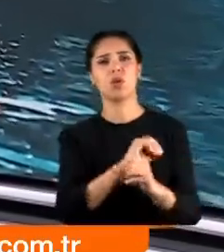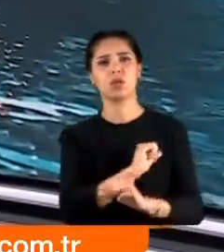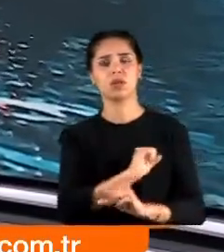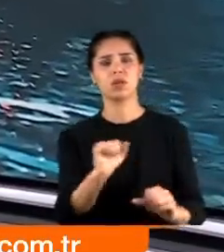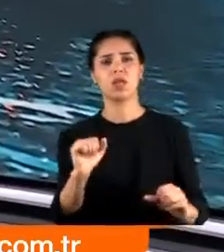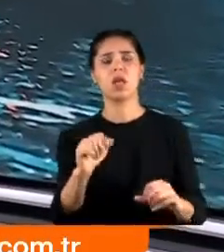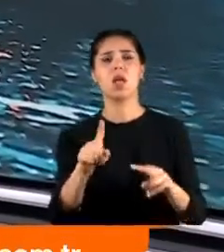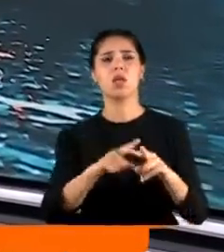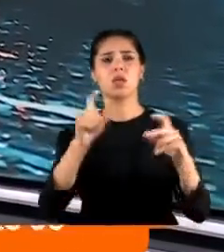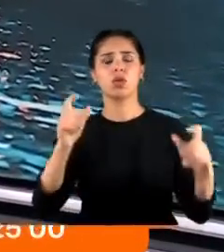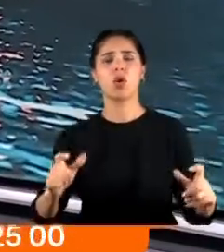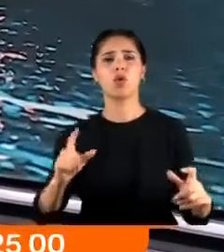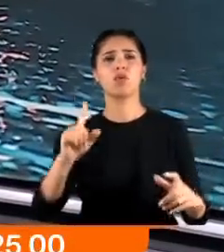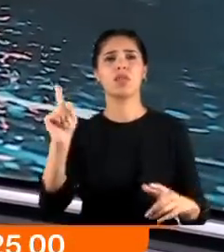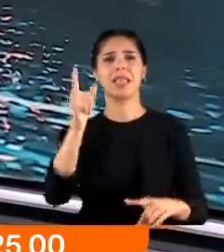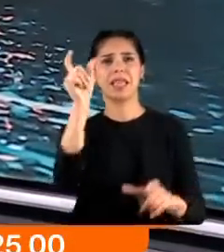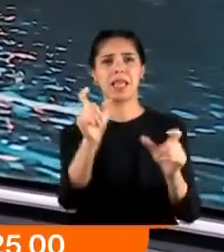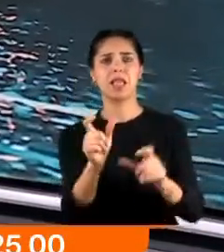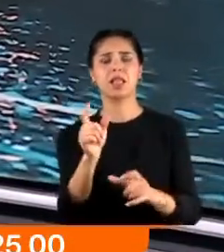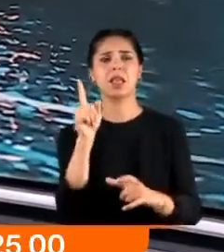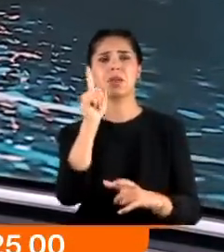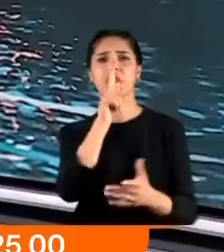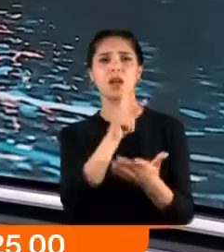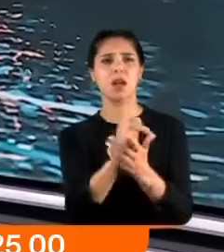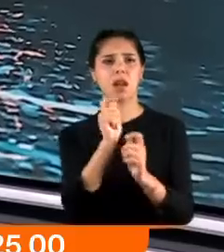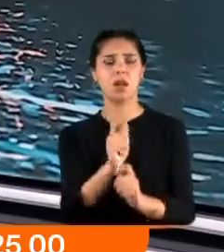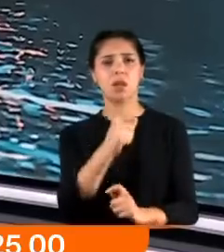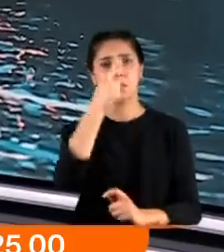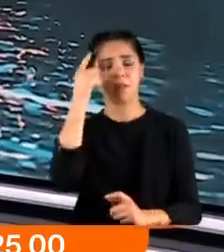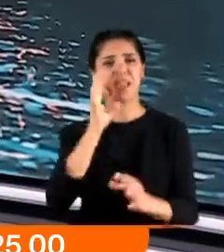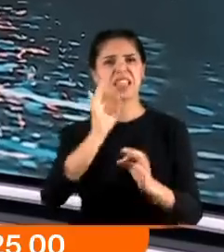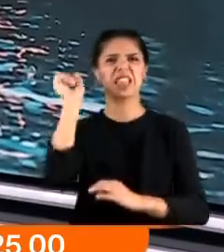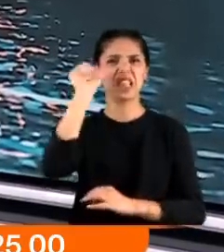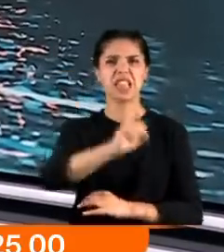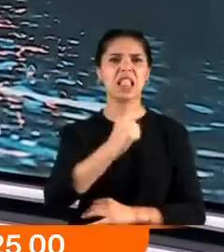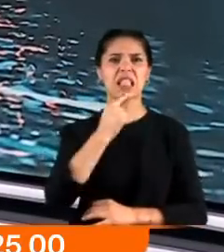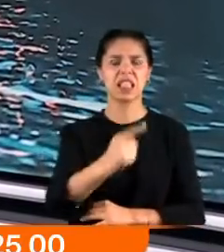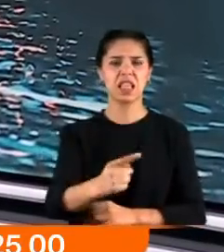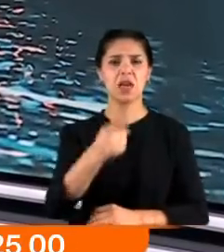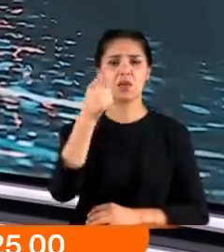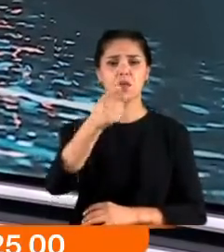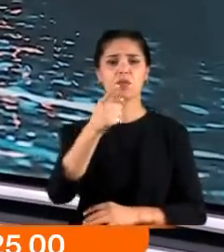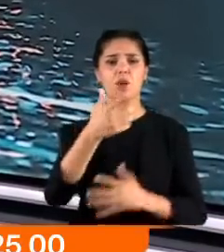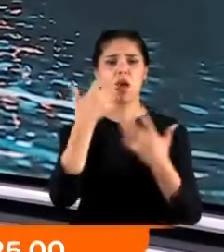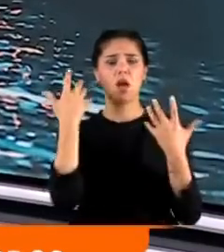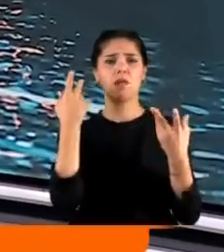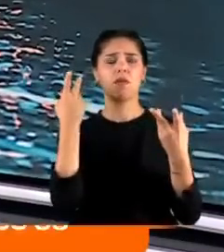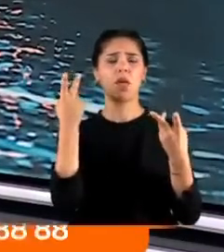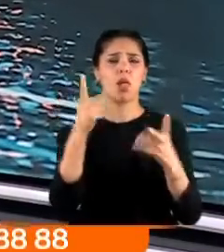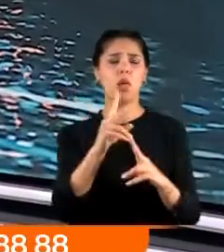getirdi. Norveçli yetkililer tartışmalı bir karara imza attı ve belki insanlara saldırır diye Freya'yı